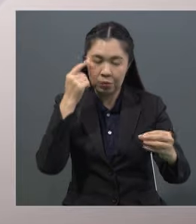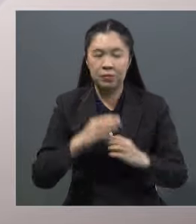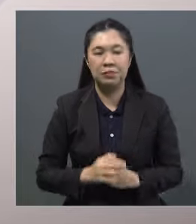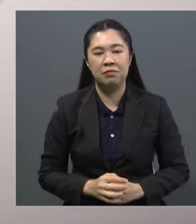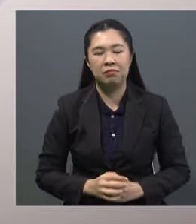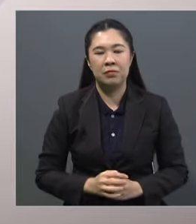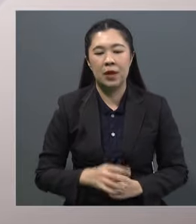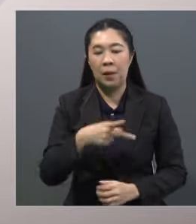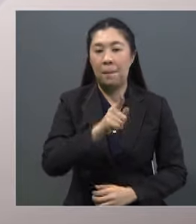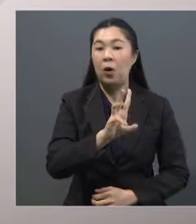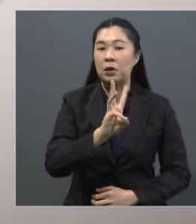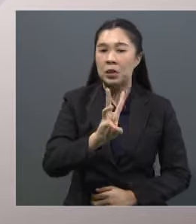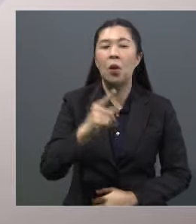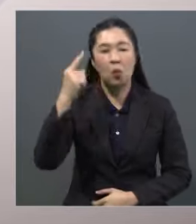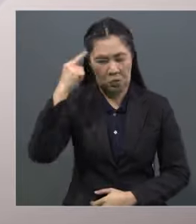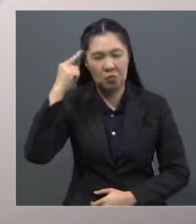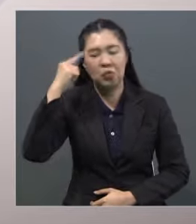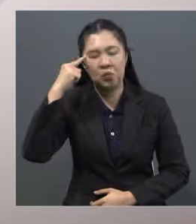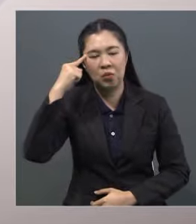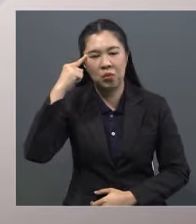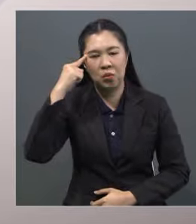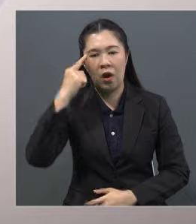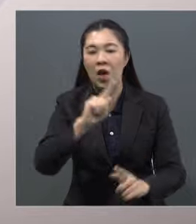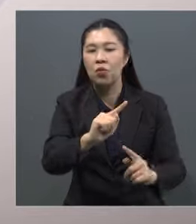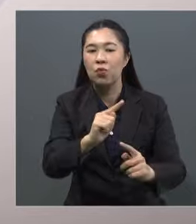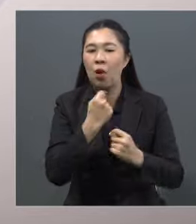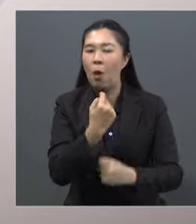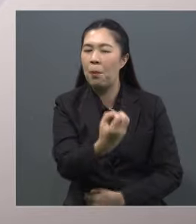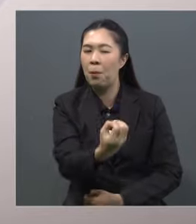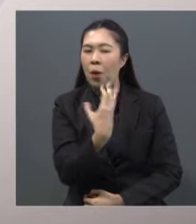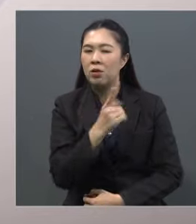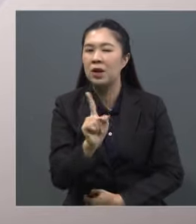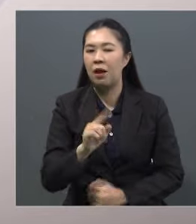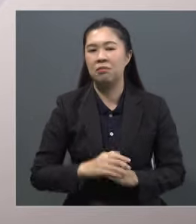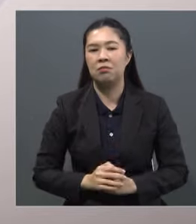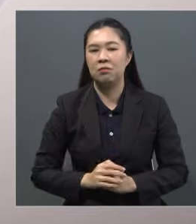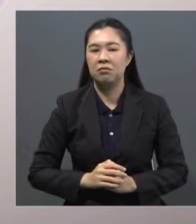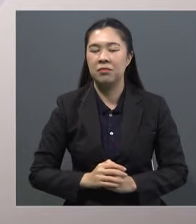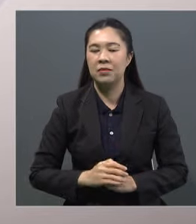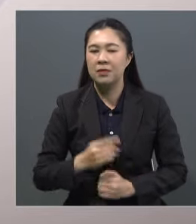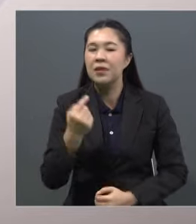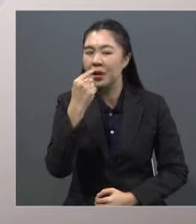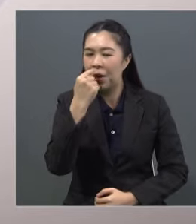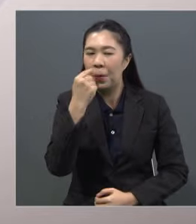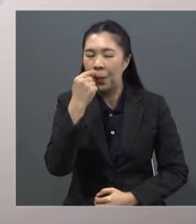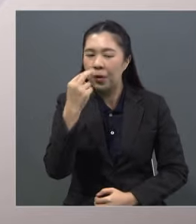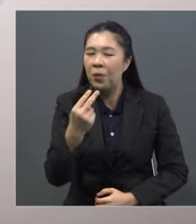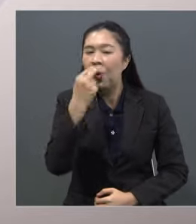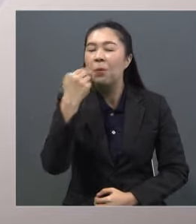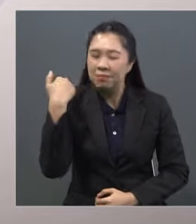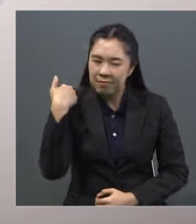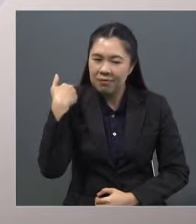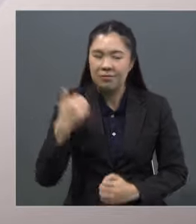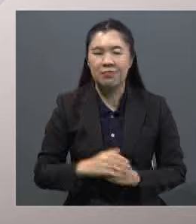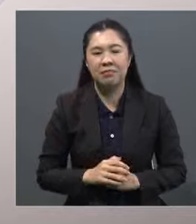เด็กชั้นป .1 รู้เรื่องนะเขาตอบนะตอบว่าเอาไว้ดม ค่ะ บางคนบอกอีกว่